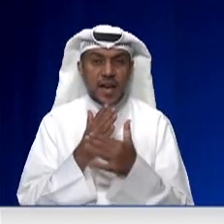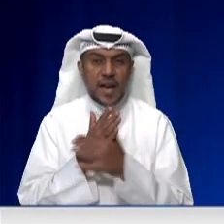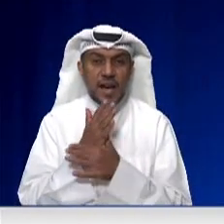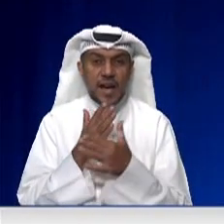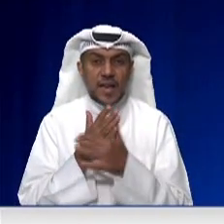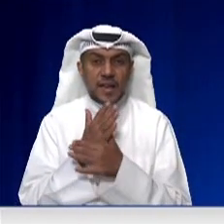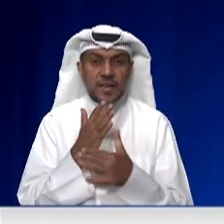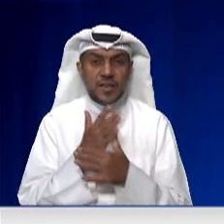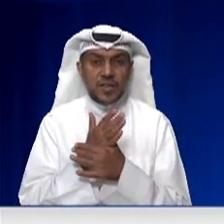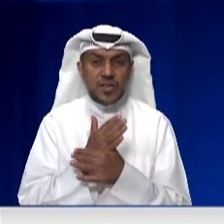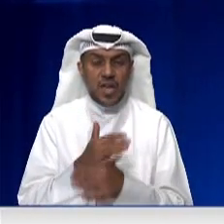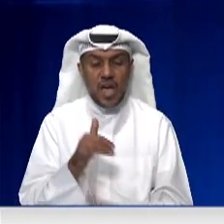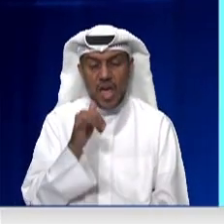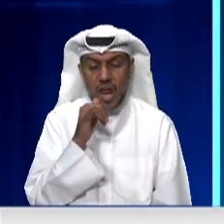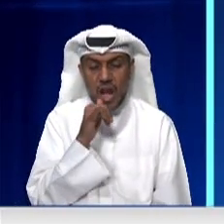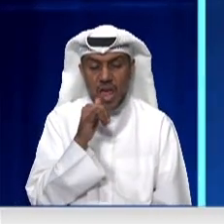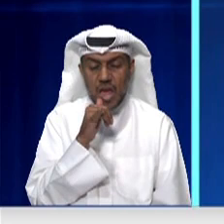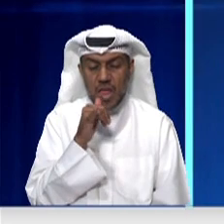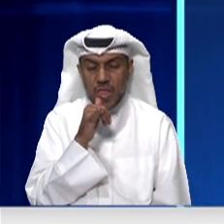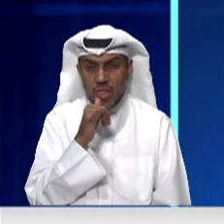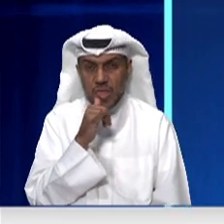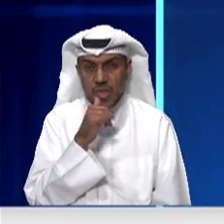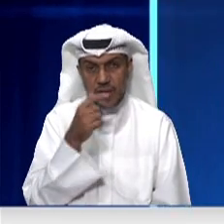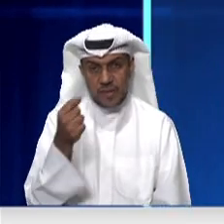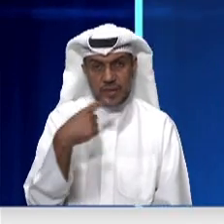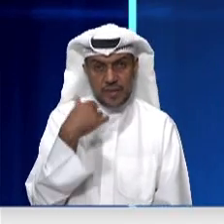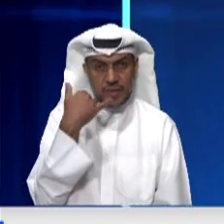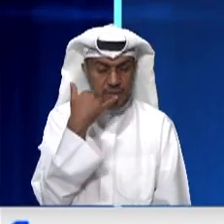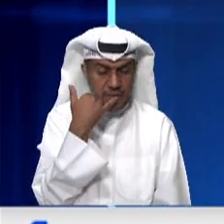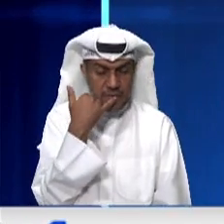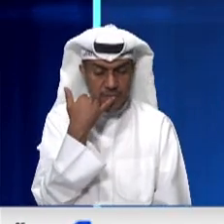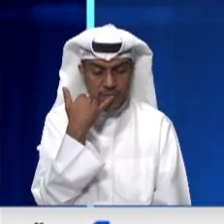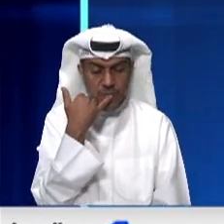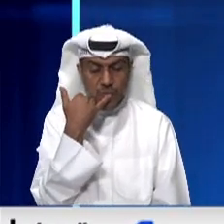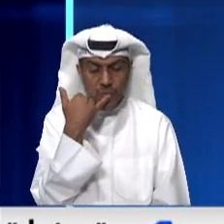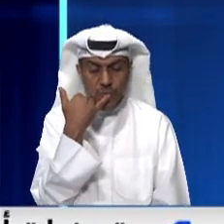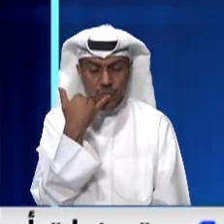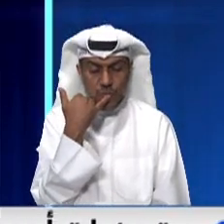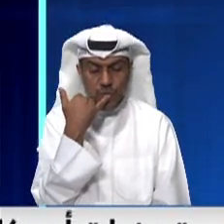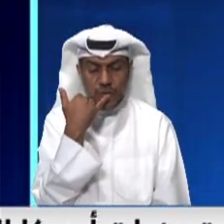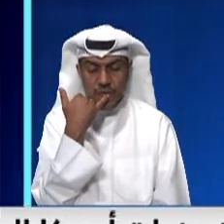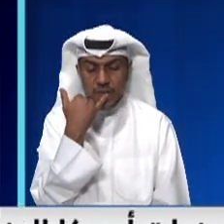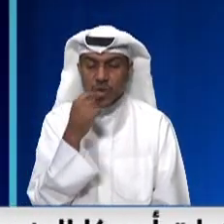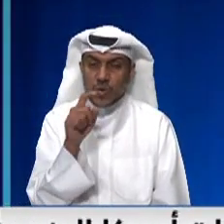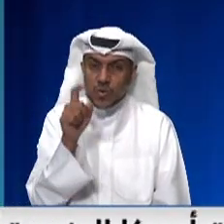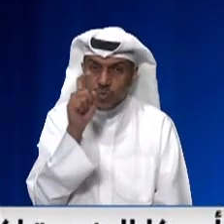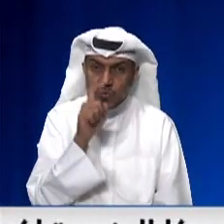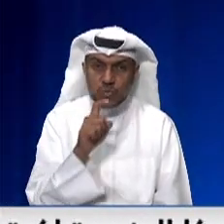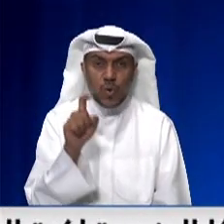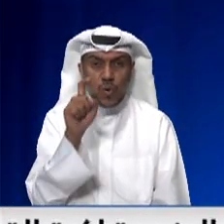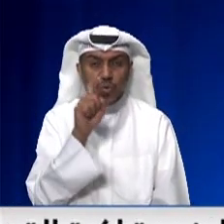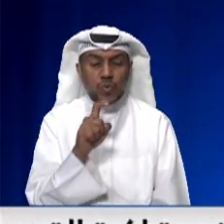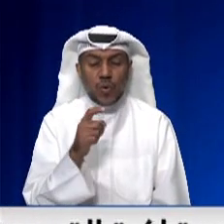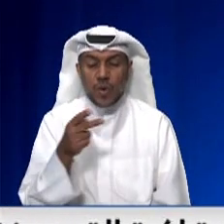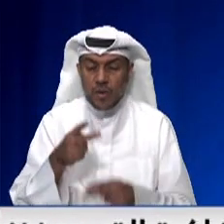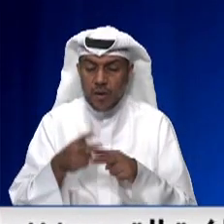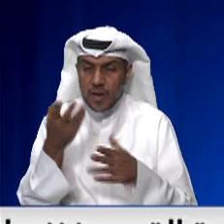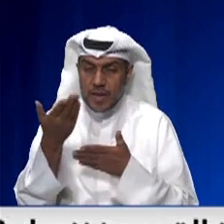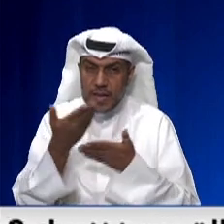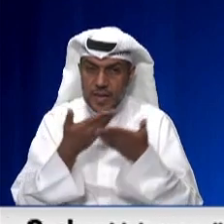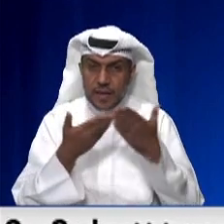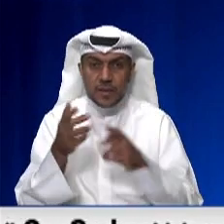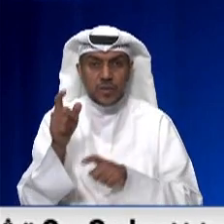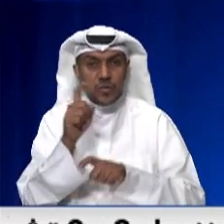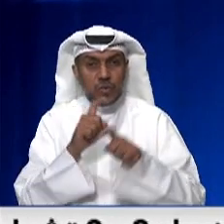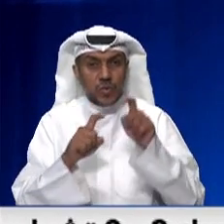في المملكة المتحدة لبريطانيا العظمى وأيرلندا الشمالية الصديقة جيمس كليفرلي. جرى خلاله بحث